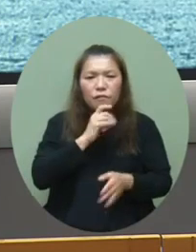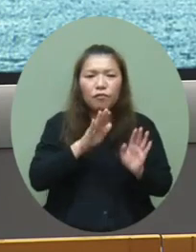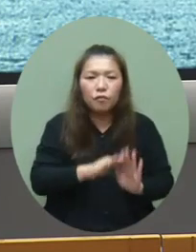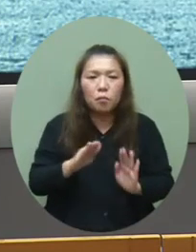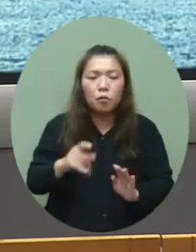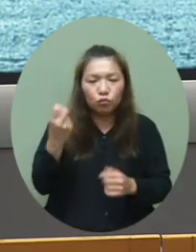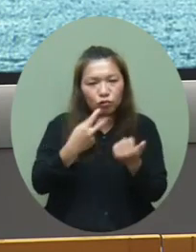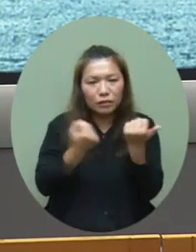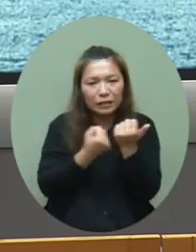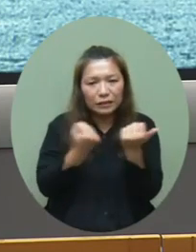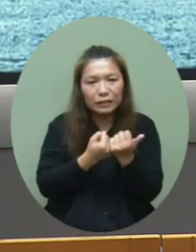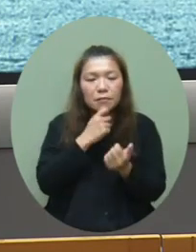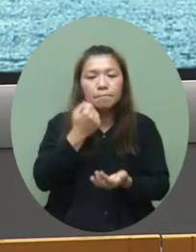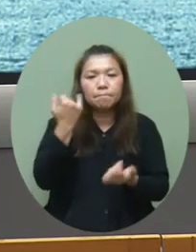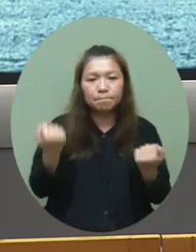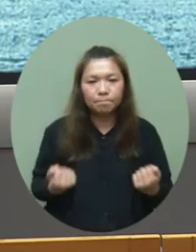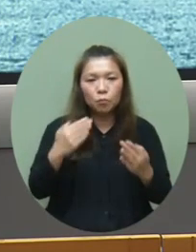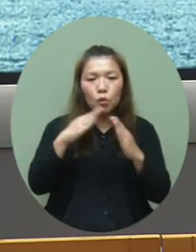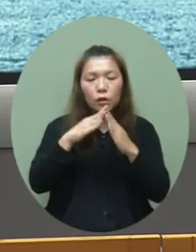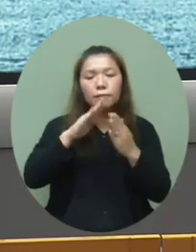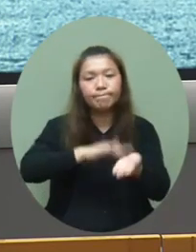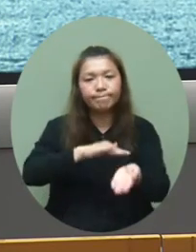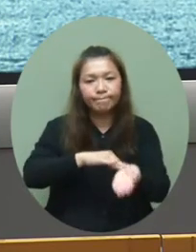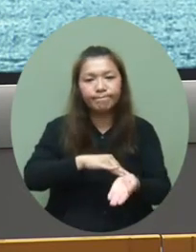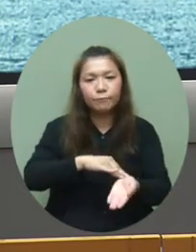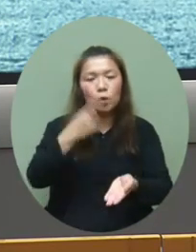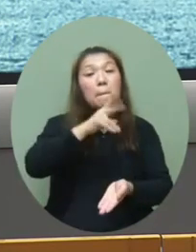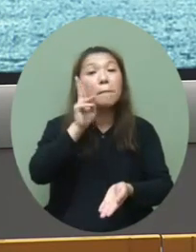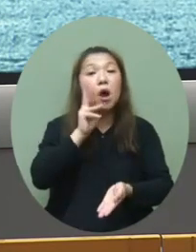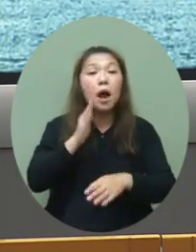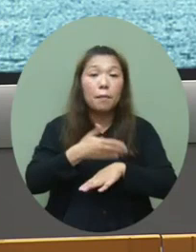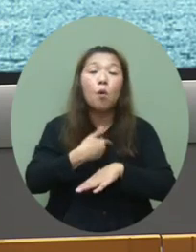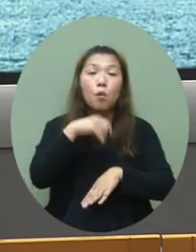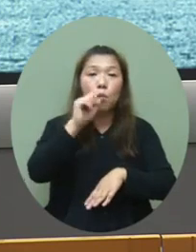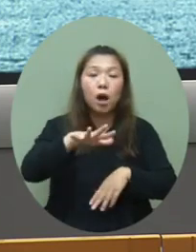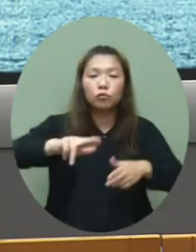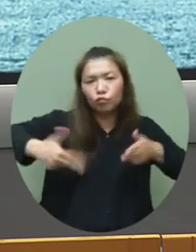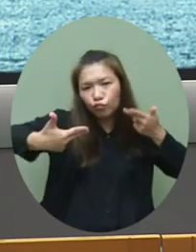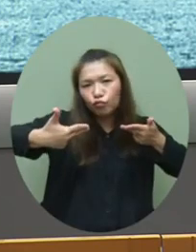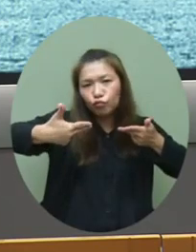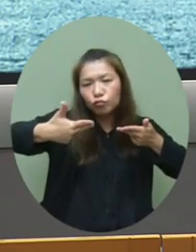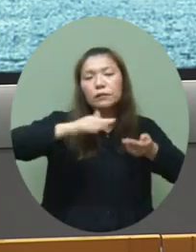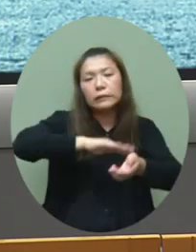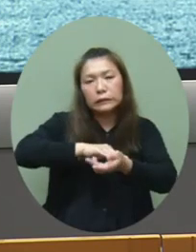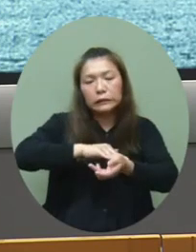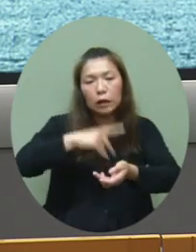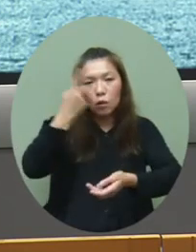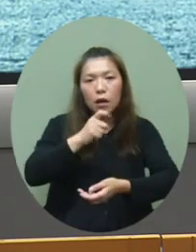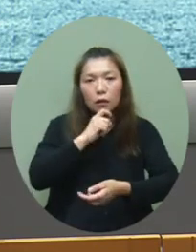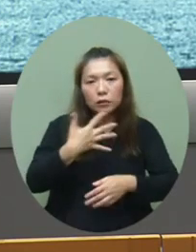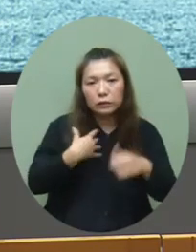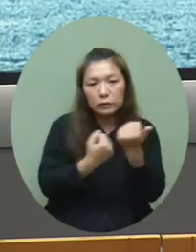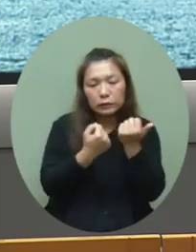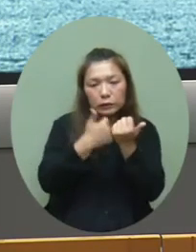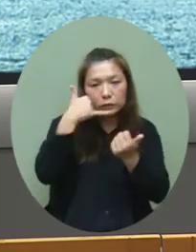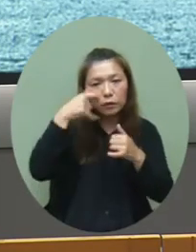可以支援一啲係居家嘅確診者嘅，就好似頭先提到嗰個遠程醫療，咁我哋都可以透過我哋嘅支援熱